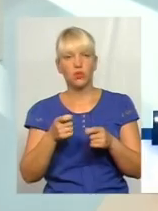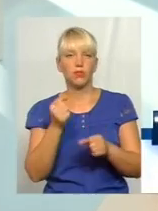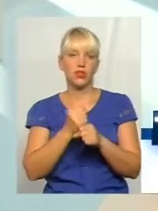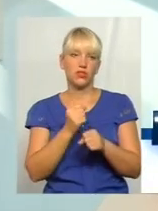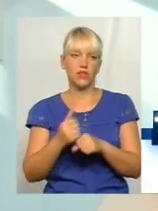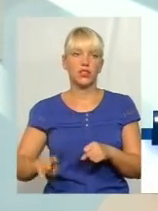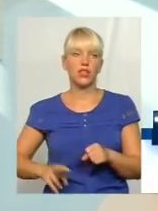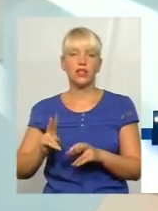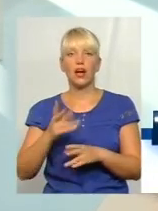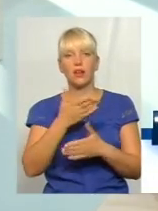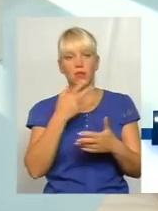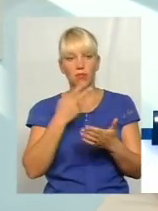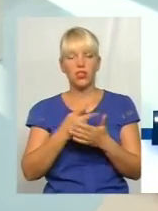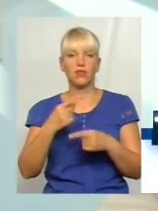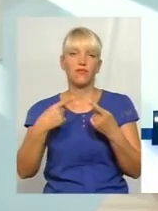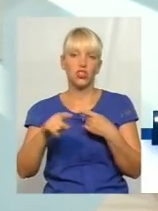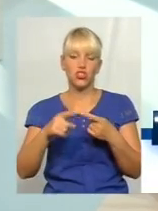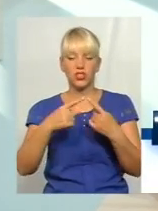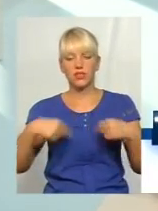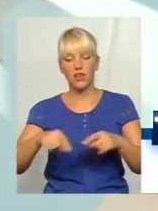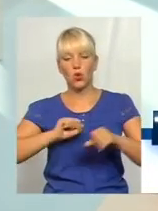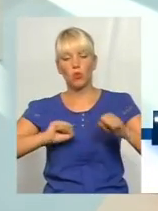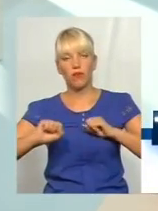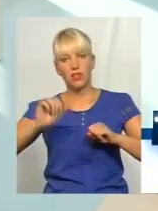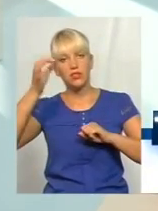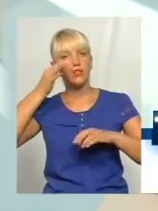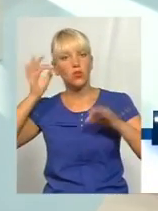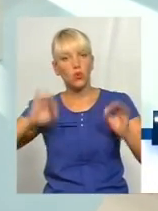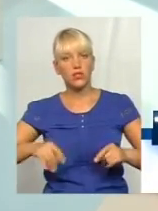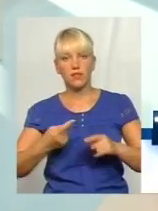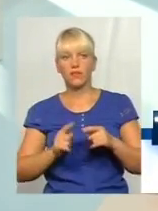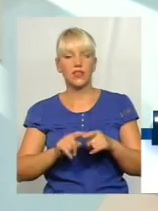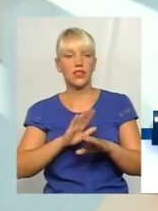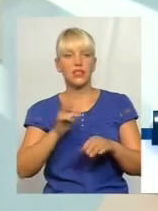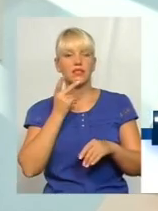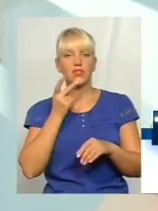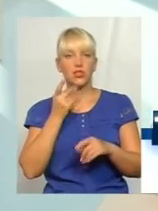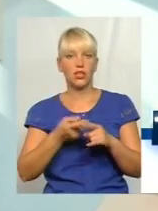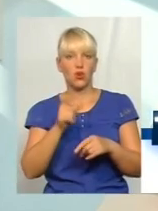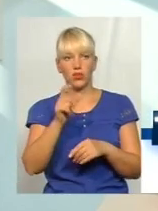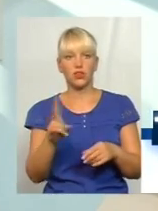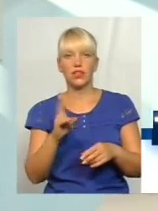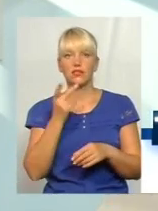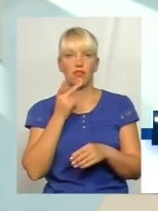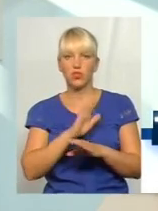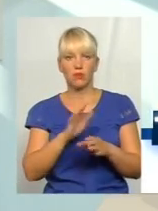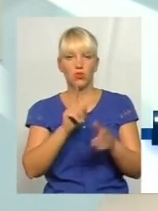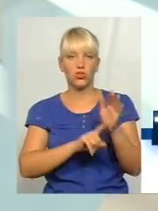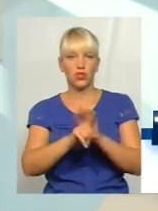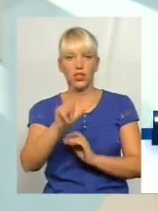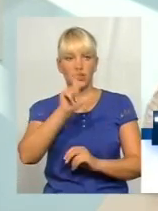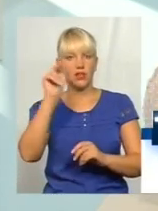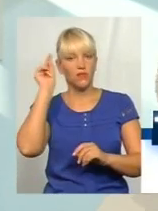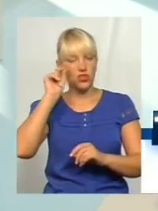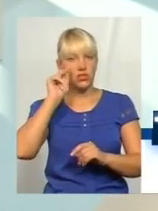як ми бачимо і в інших сферах е управлінський досвід Він не завжди ну тобто ти не завжди повинен був починати з